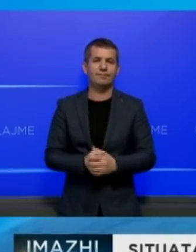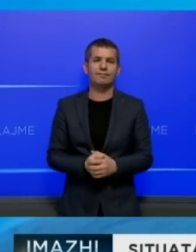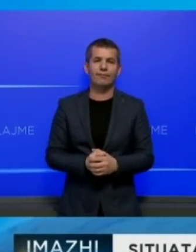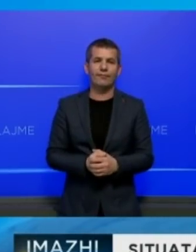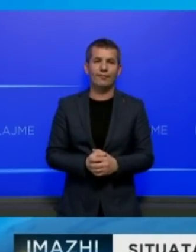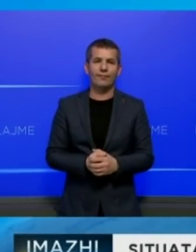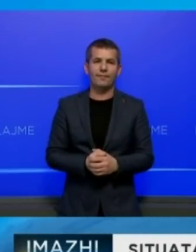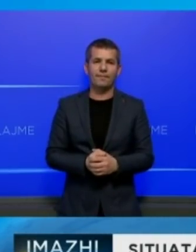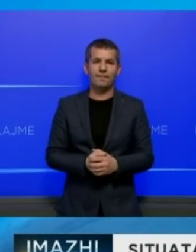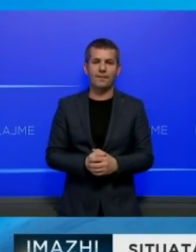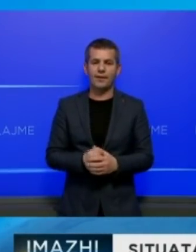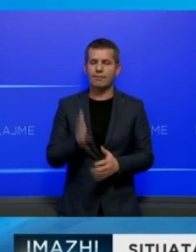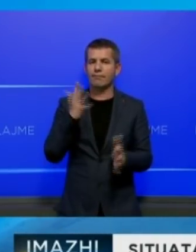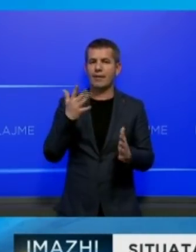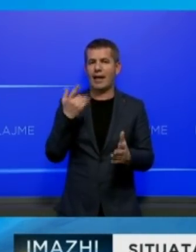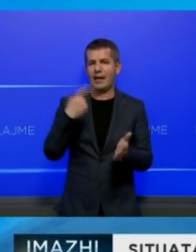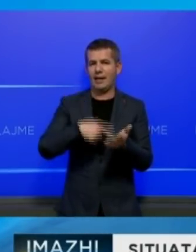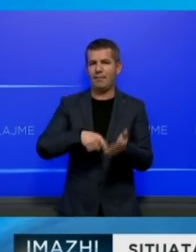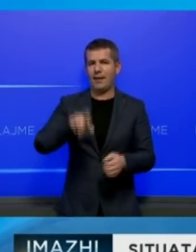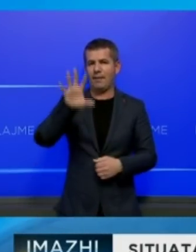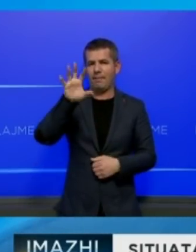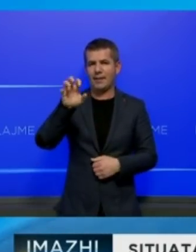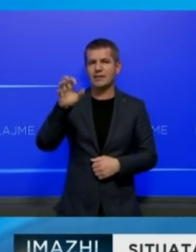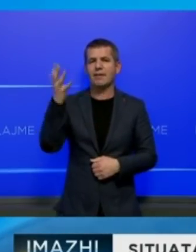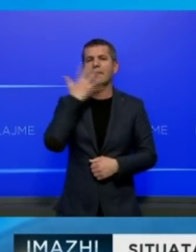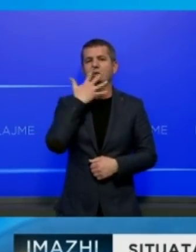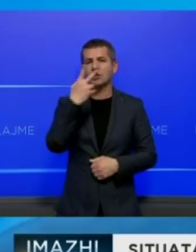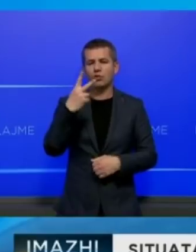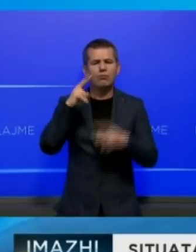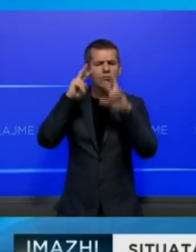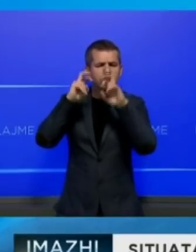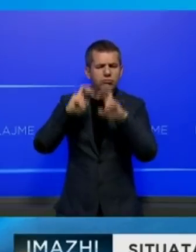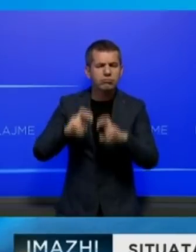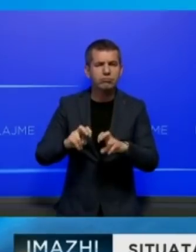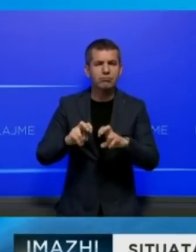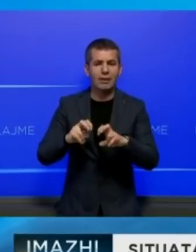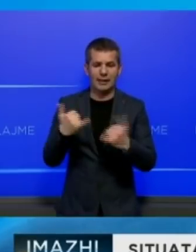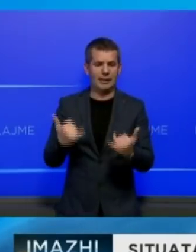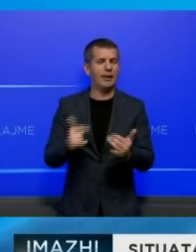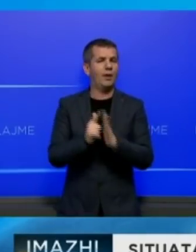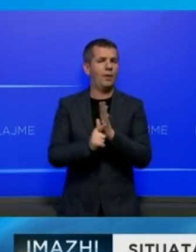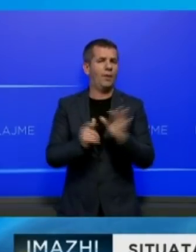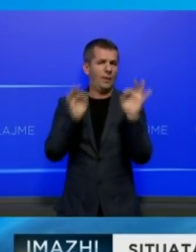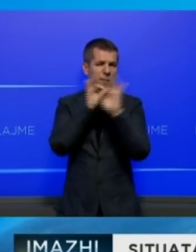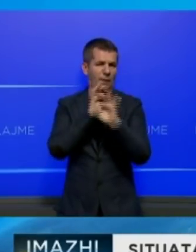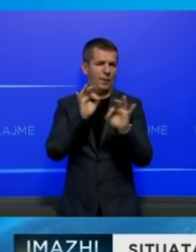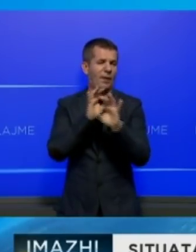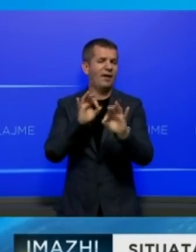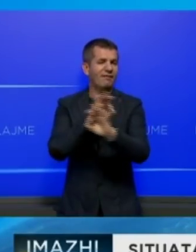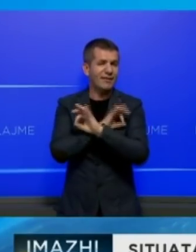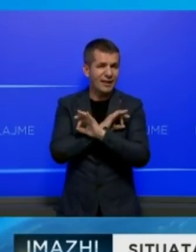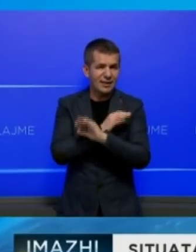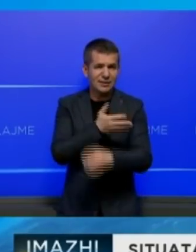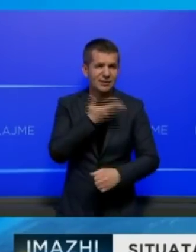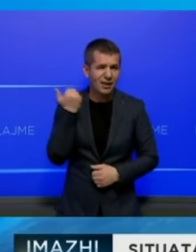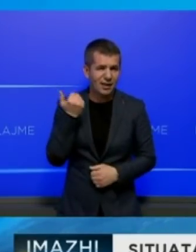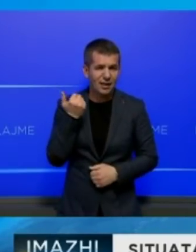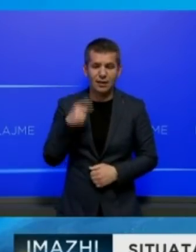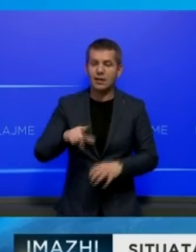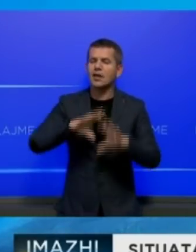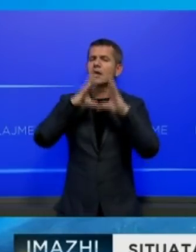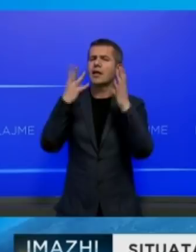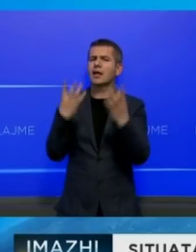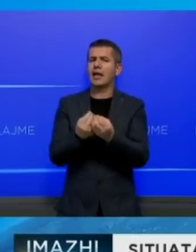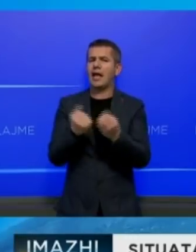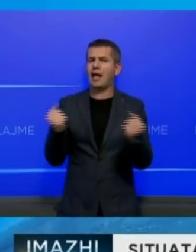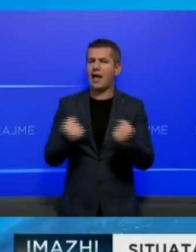marrja e 1552 mostrave. Gjatë kësaj periudhe nuk është shënuar asnjë rast i vdekjes. Në total, numri